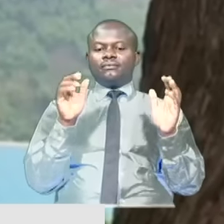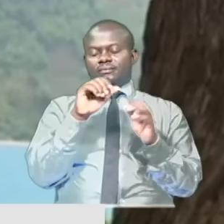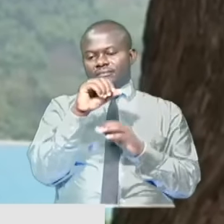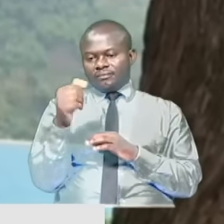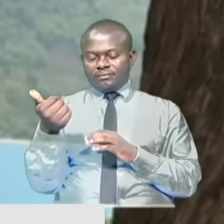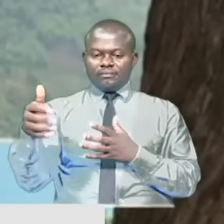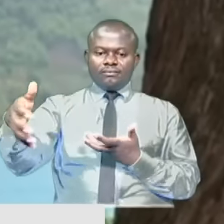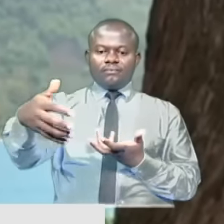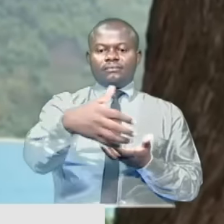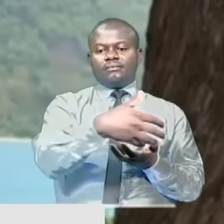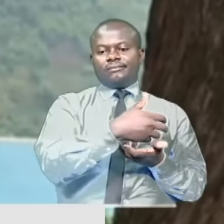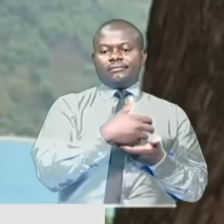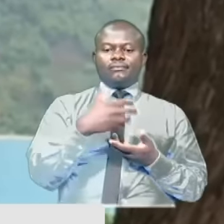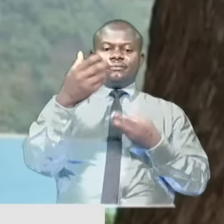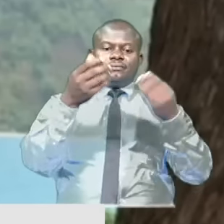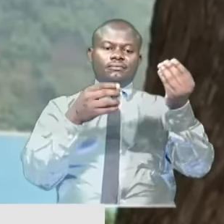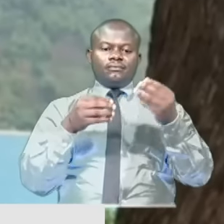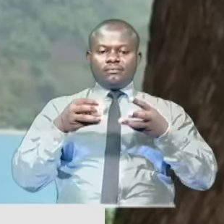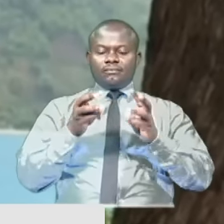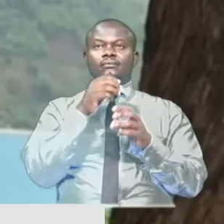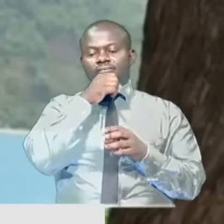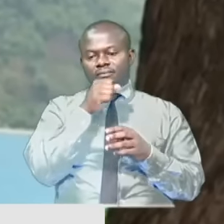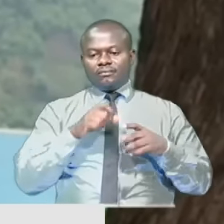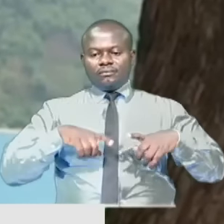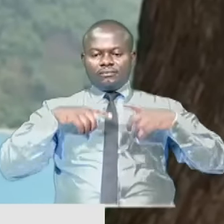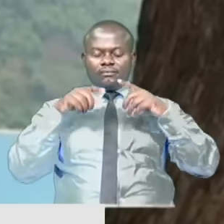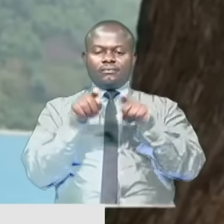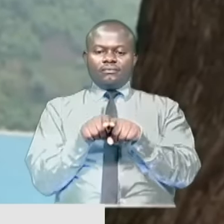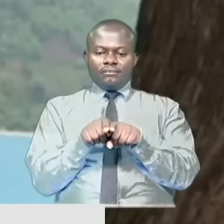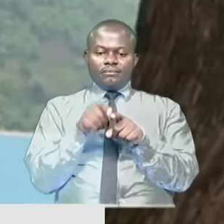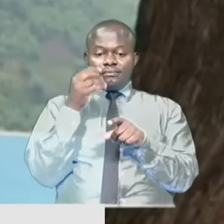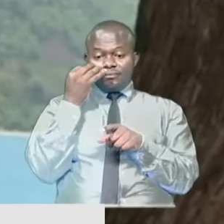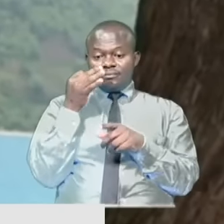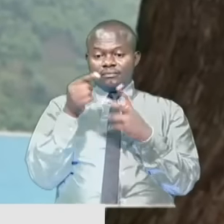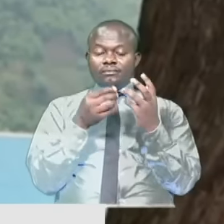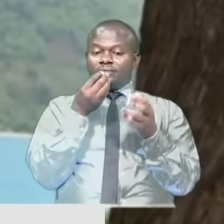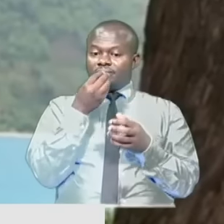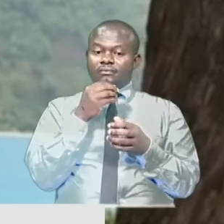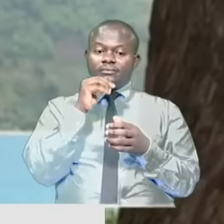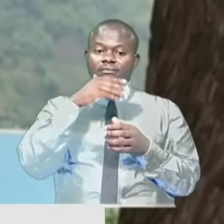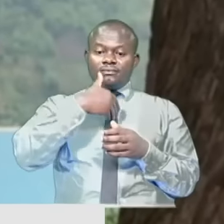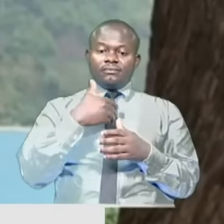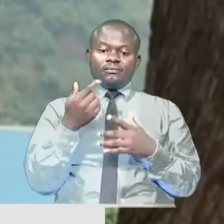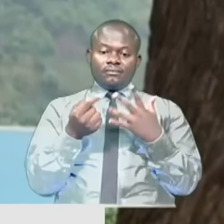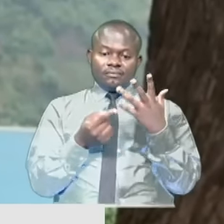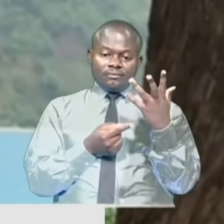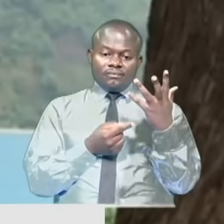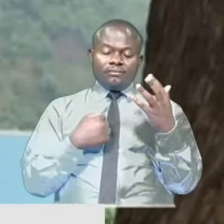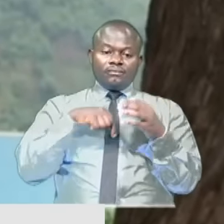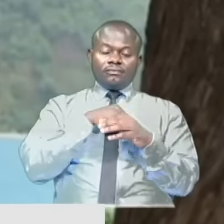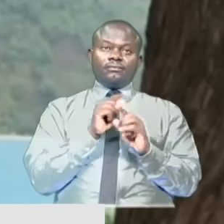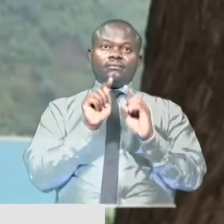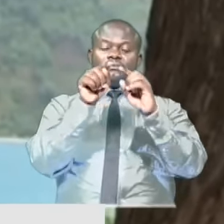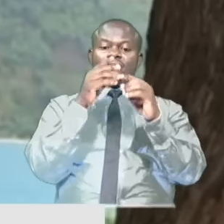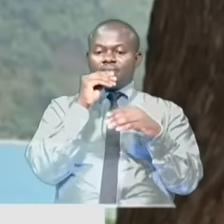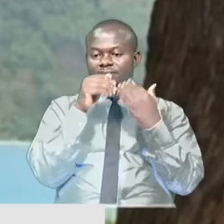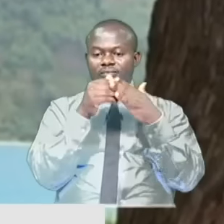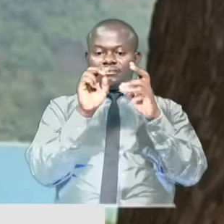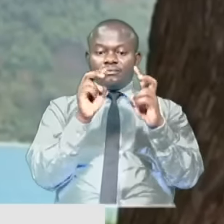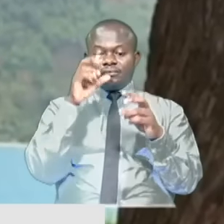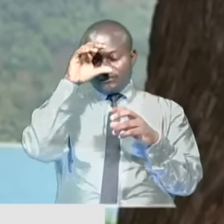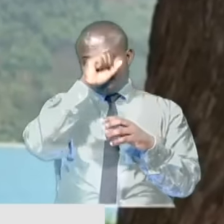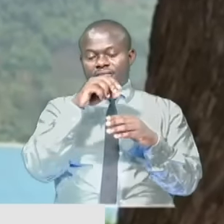bakazitunda bakazigezayo ubwo mukecuru akabaho gucyo niba ari ibyo kujya atabifite tukagenda tukavuga ati wenda ari